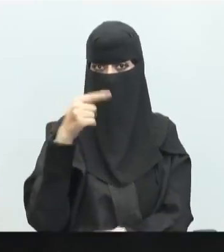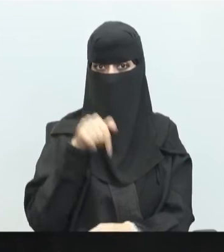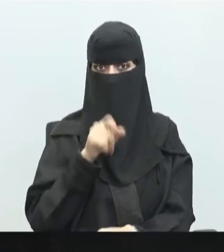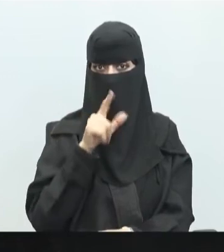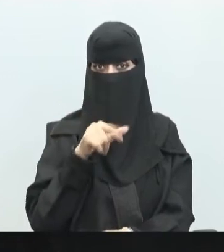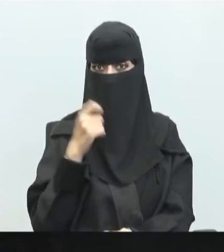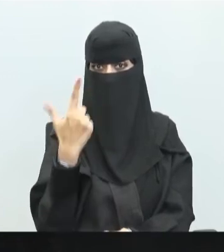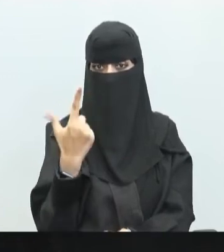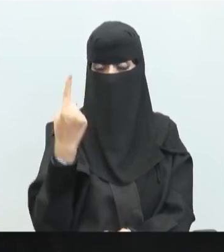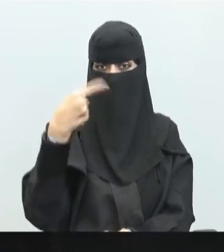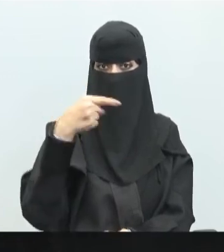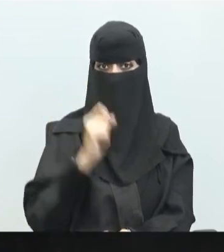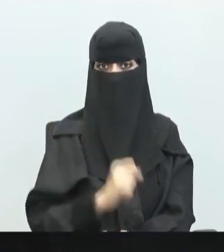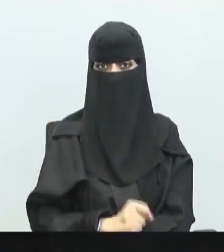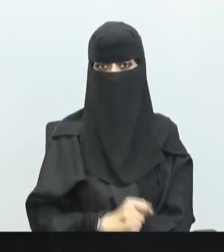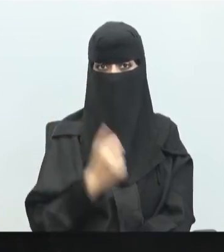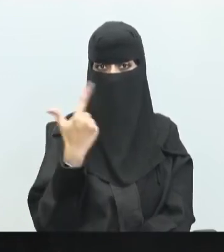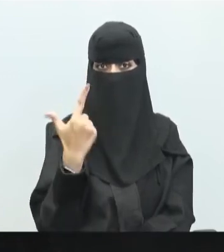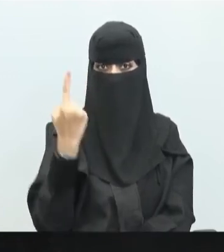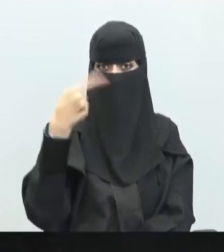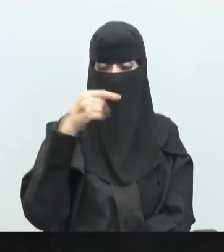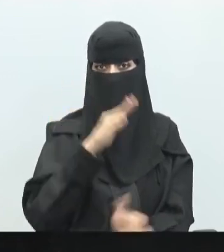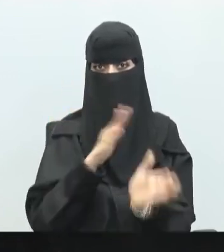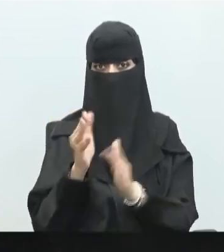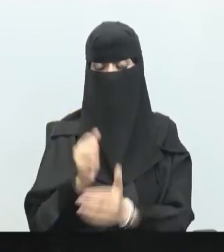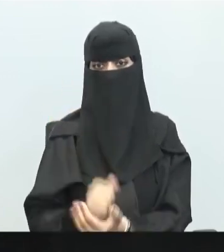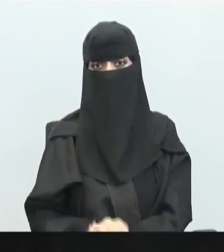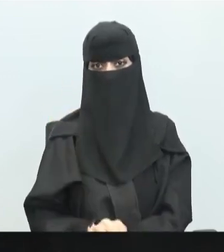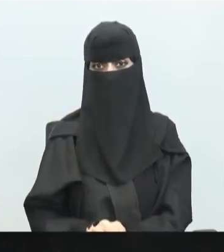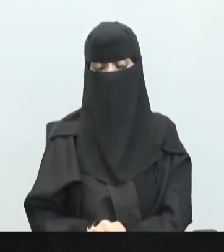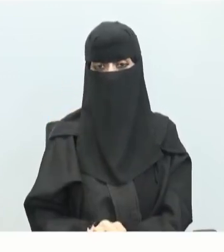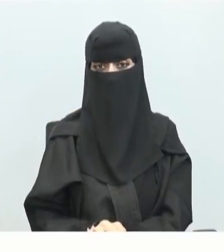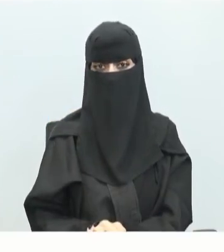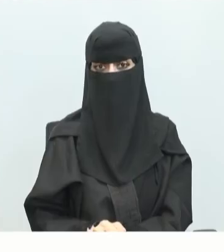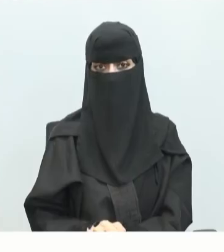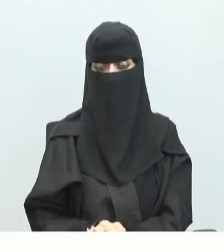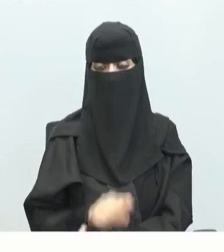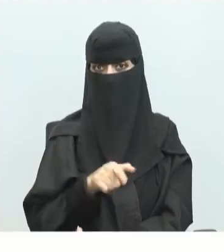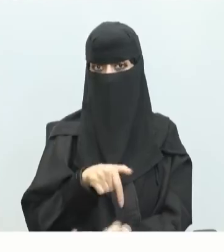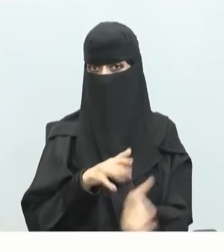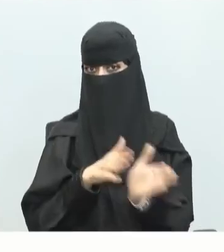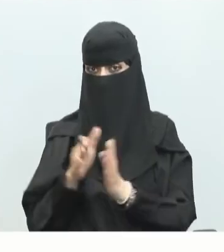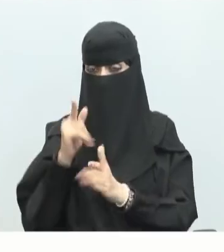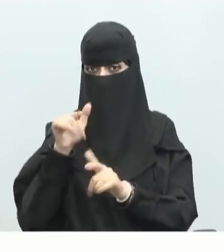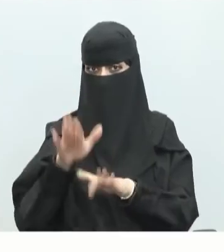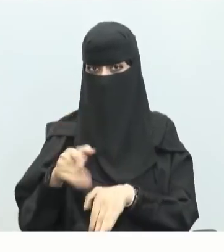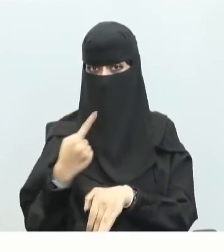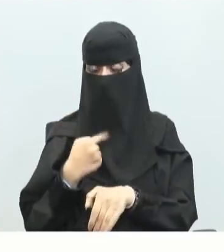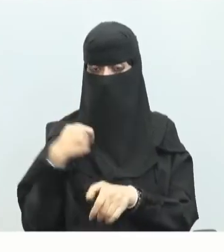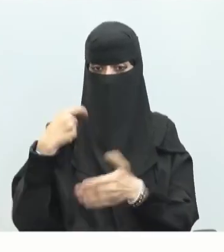سبعه عشر 17 احسنتم 17 انتهينا نريد الان